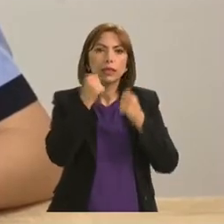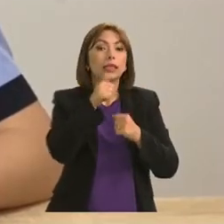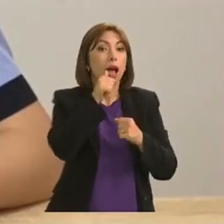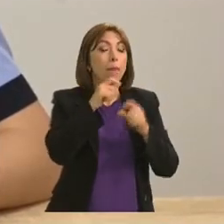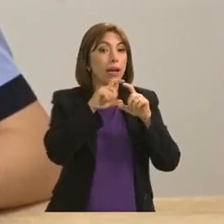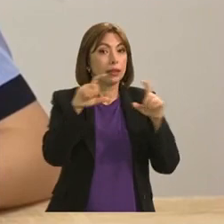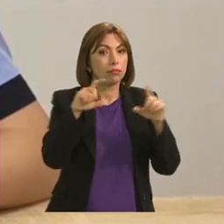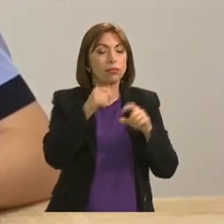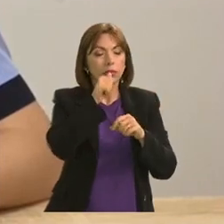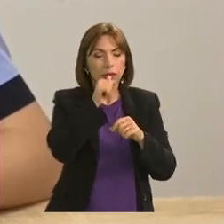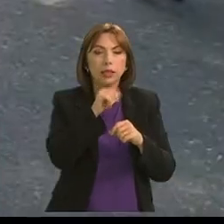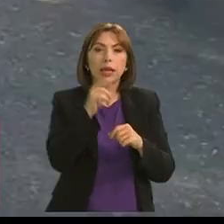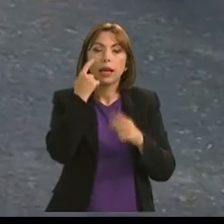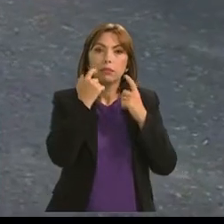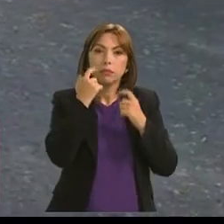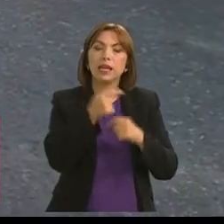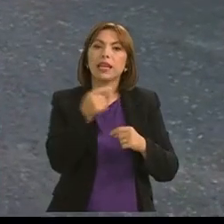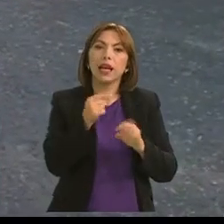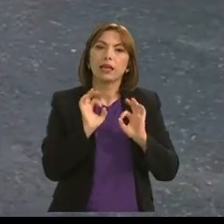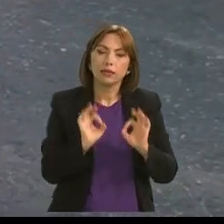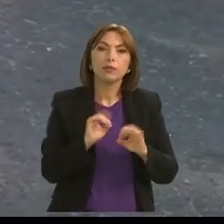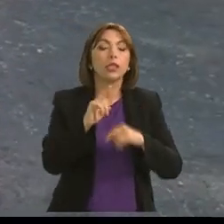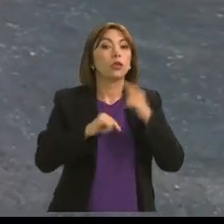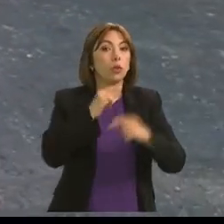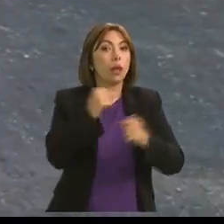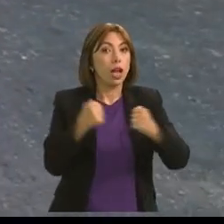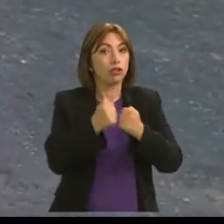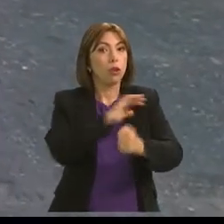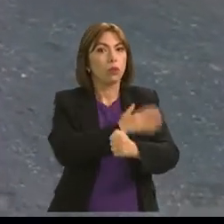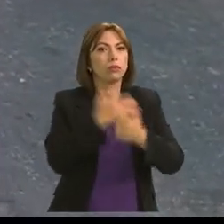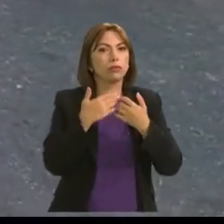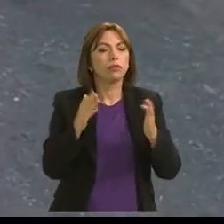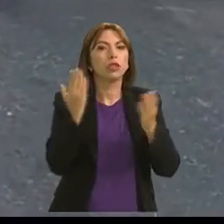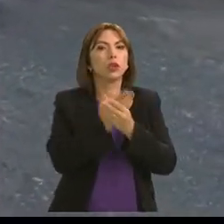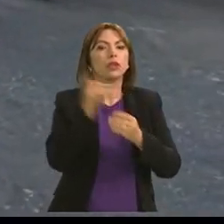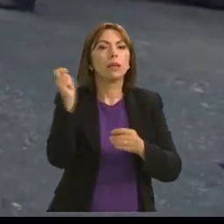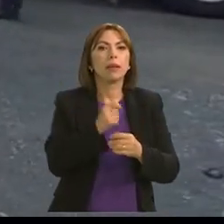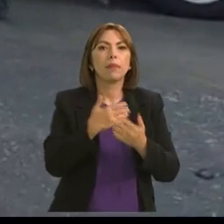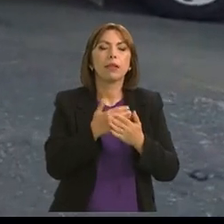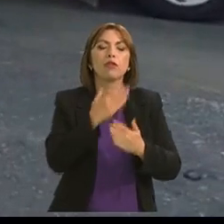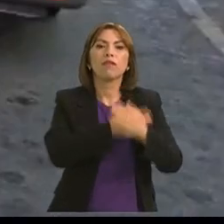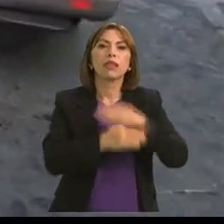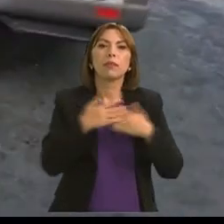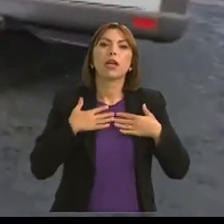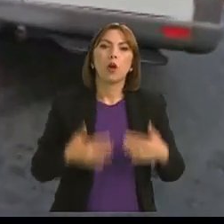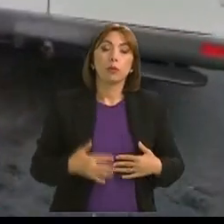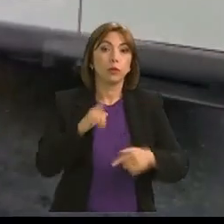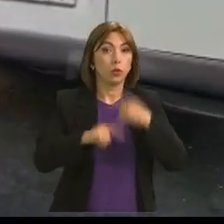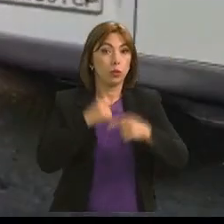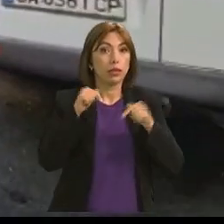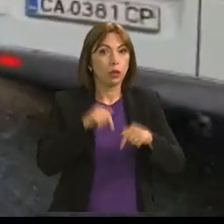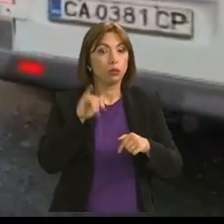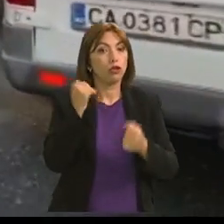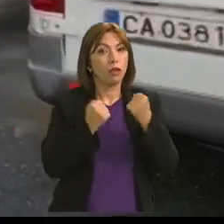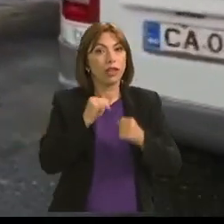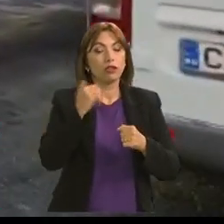test, rezultatele fiind negative. În urma accidentului, autoritățile au deschis un dosar penal pentru vătămare corporală din culpă. Urmează acum atât șoferii,